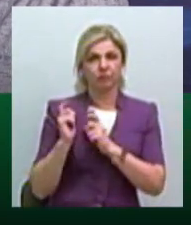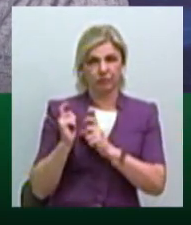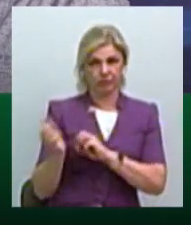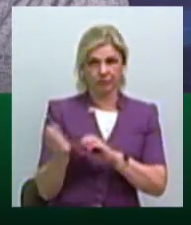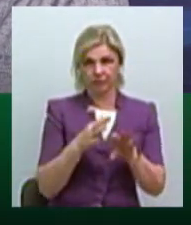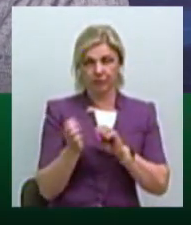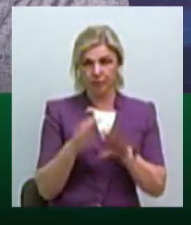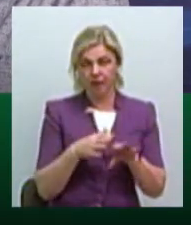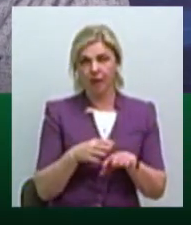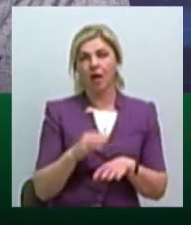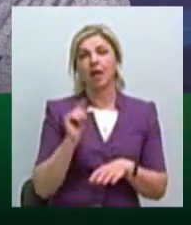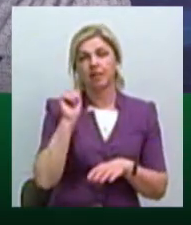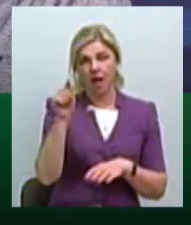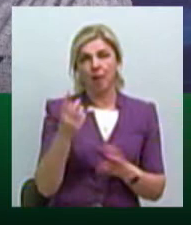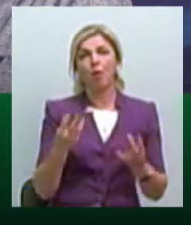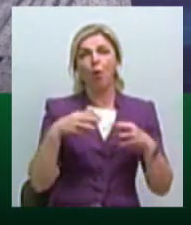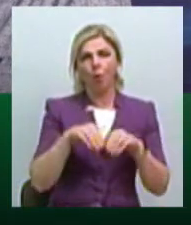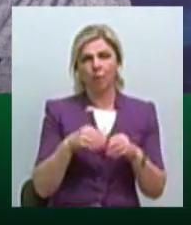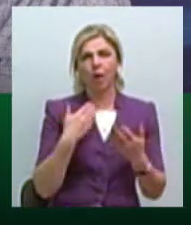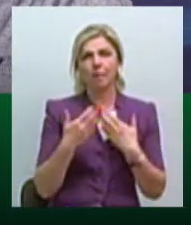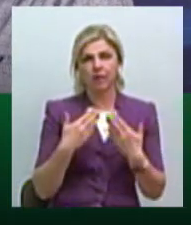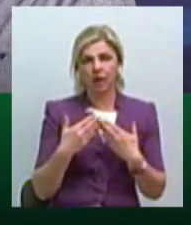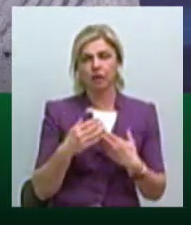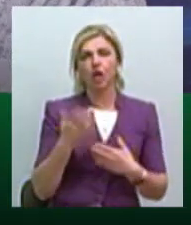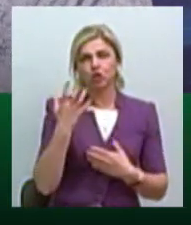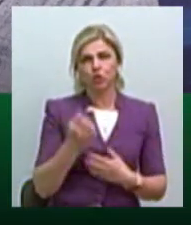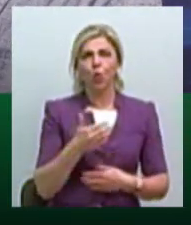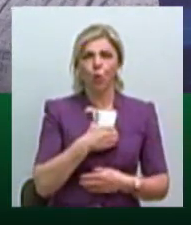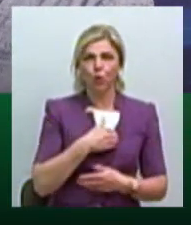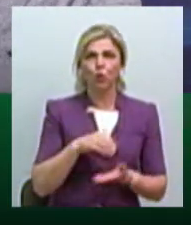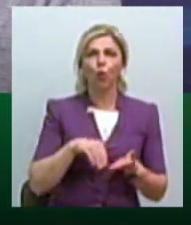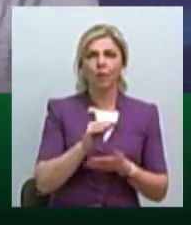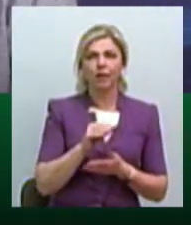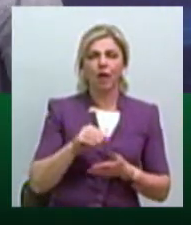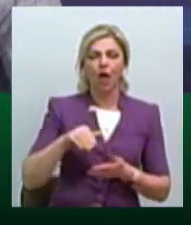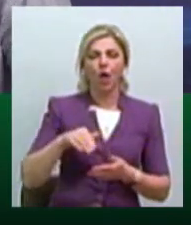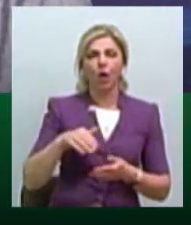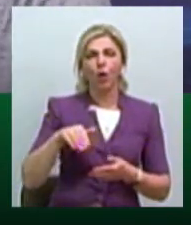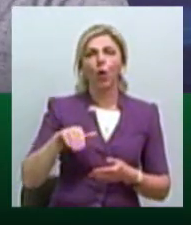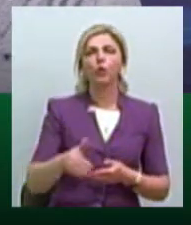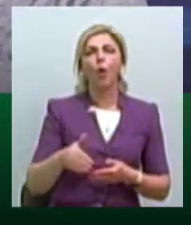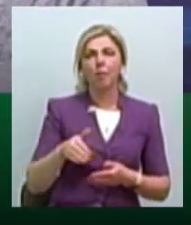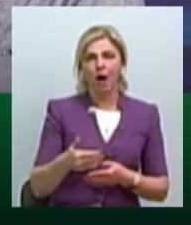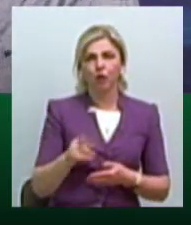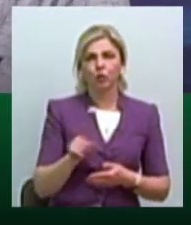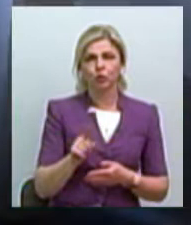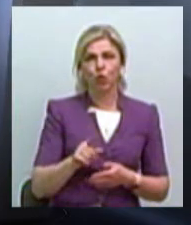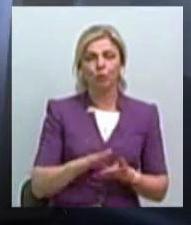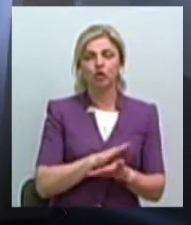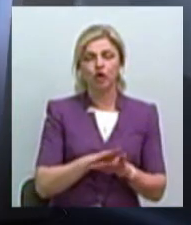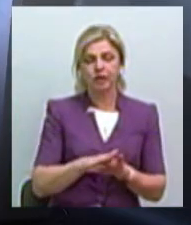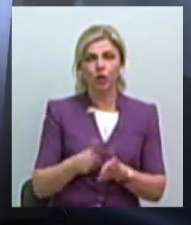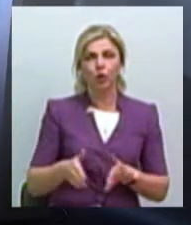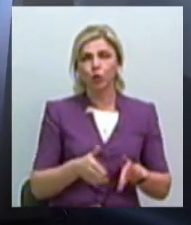Ну, там комплексний в них підхід, вони ще хочуть купити і лопату, щоб розгрібати сніг, чистити дороги